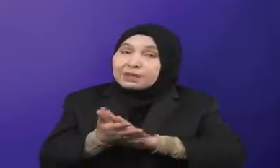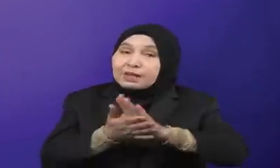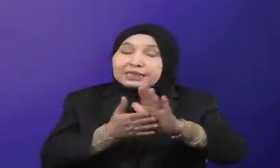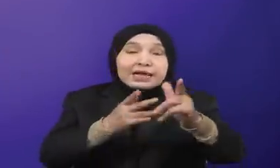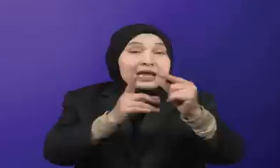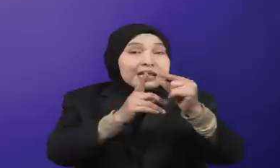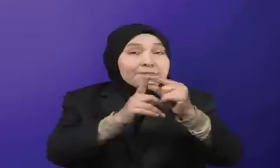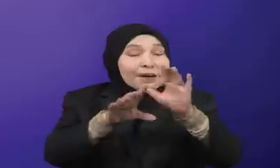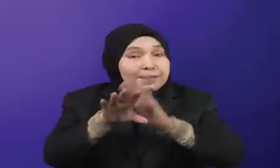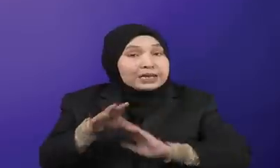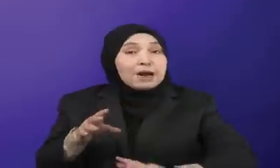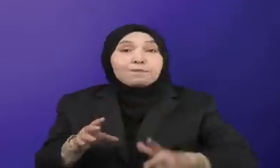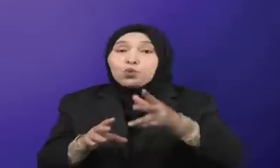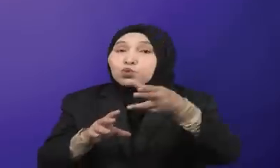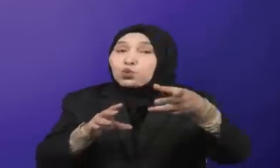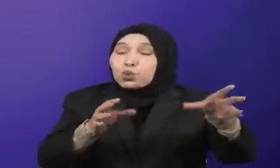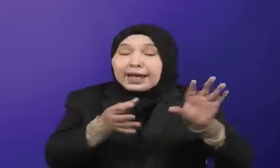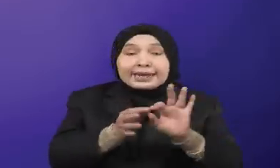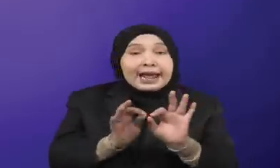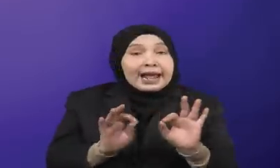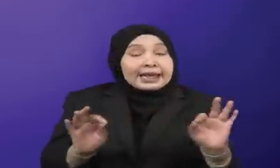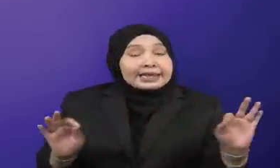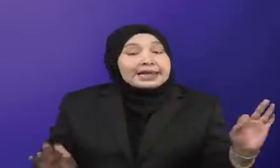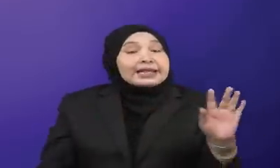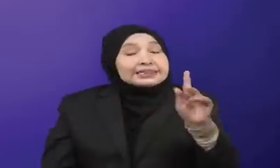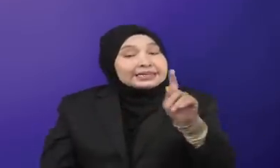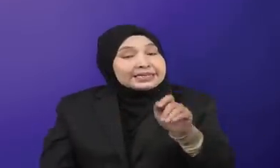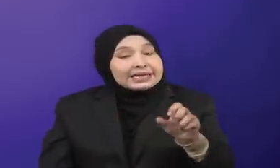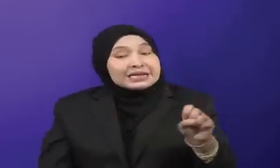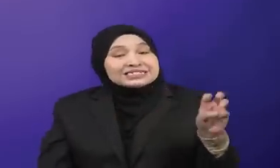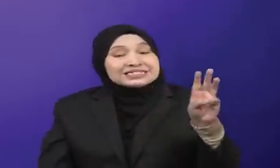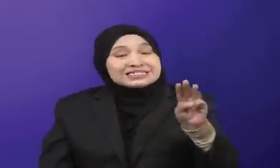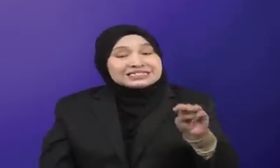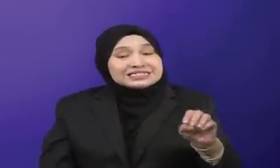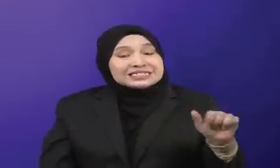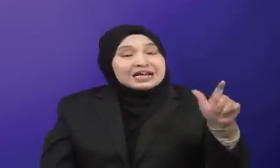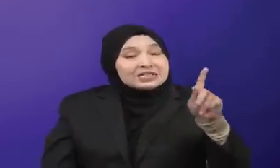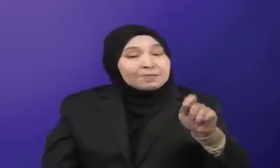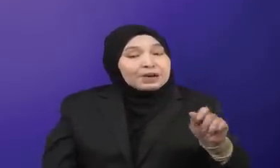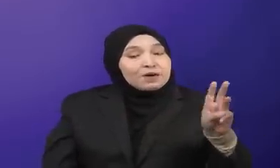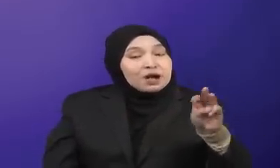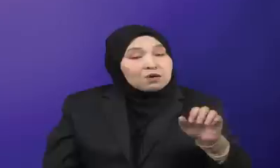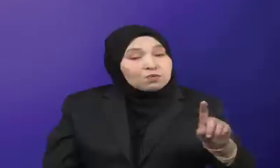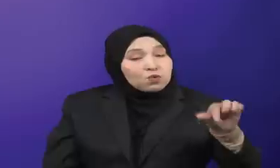kalimah pada potongan ayat iyamsaskum qurhun faqot massal